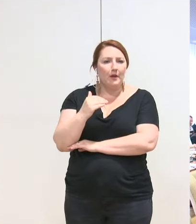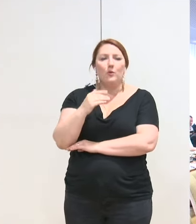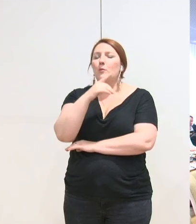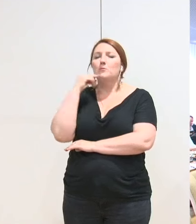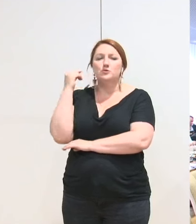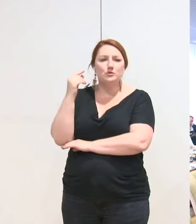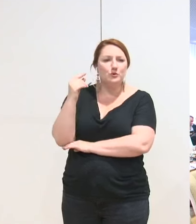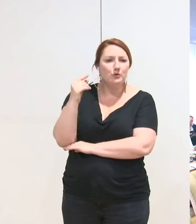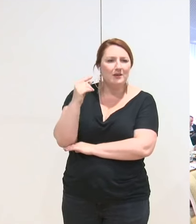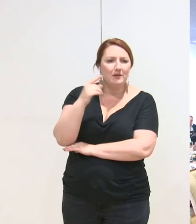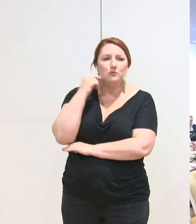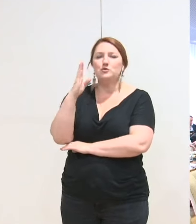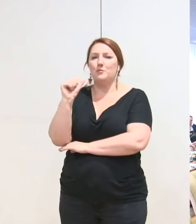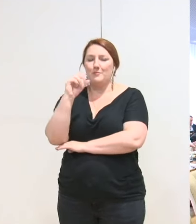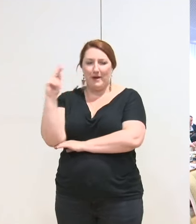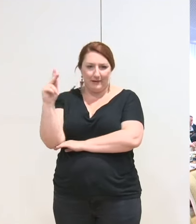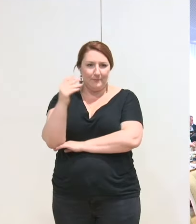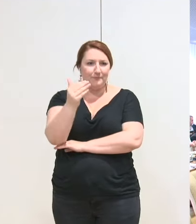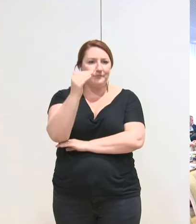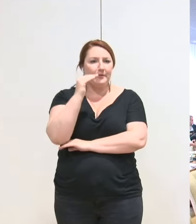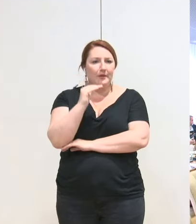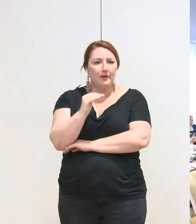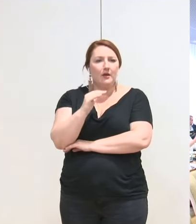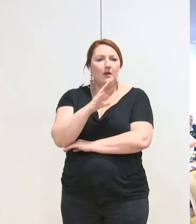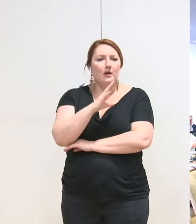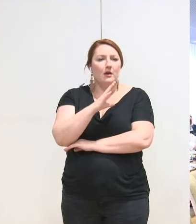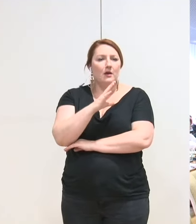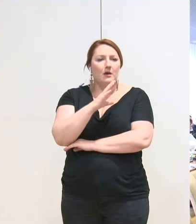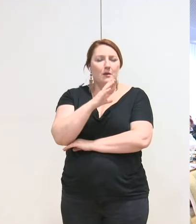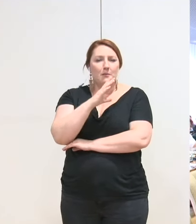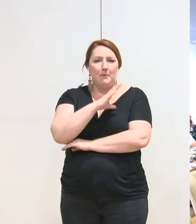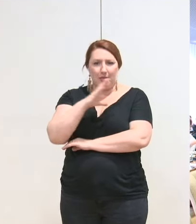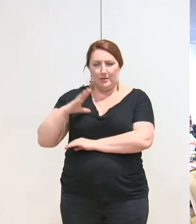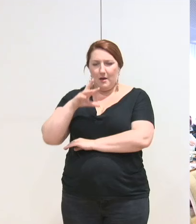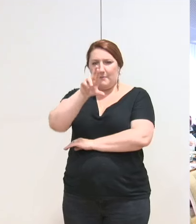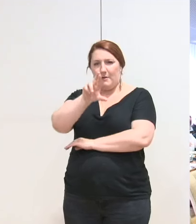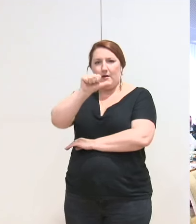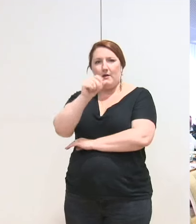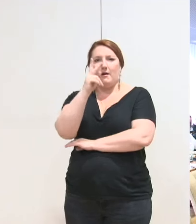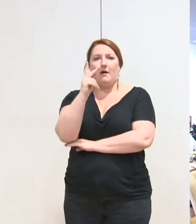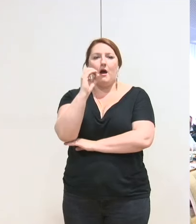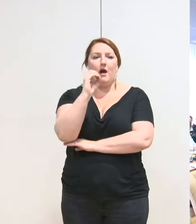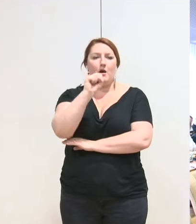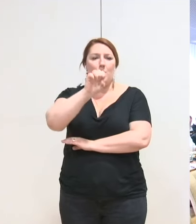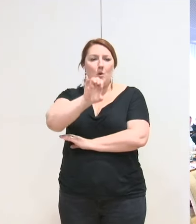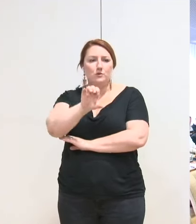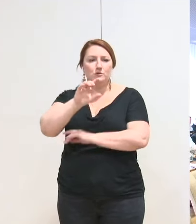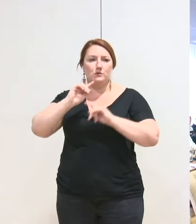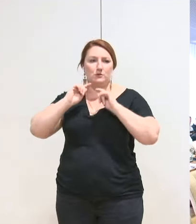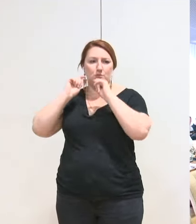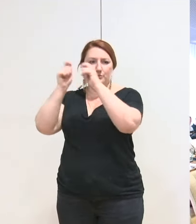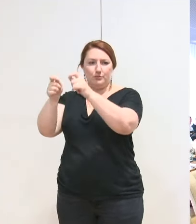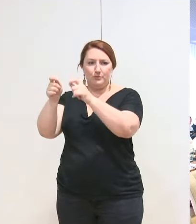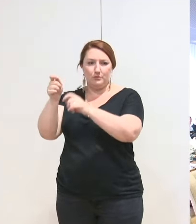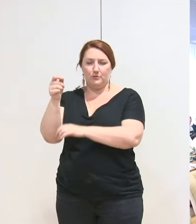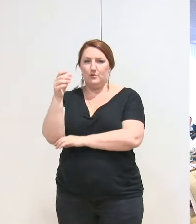Denoyel Lucile Leureux donne pouvoir à Monsieur B jusqu'à son arrivée Vincent Frist Catherine